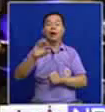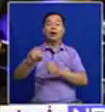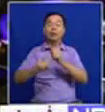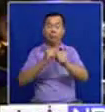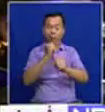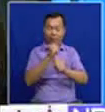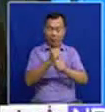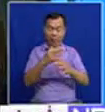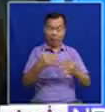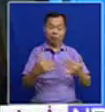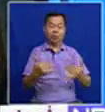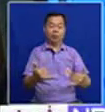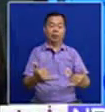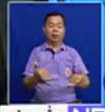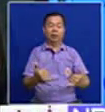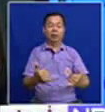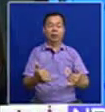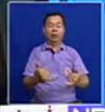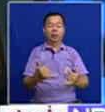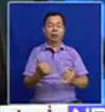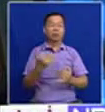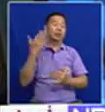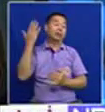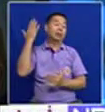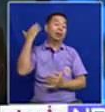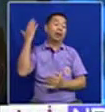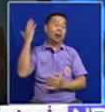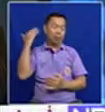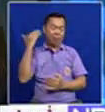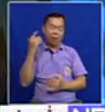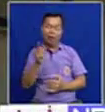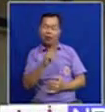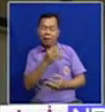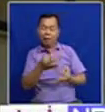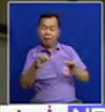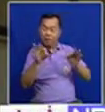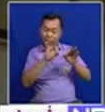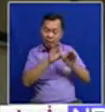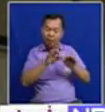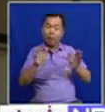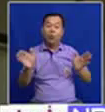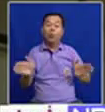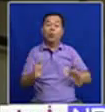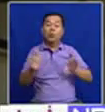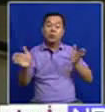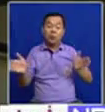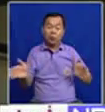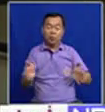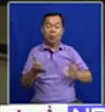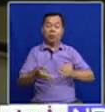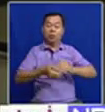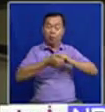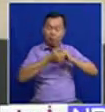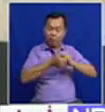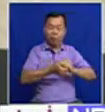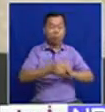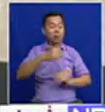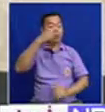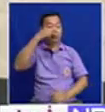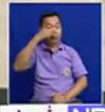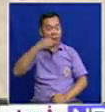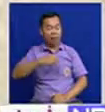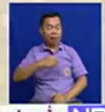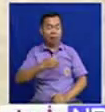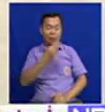ในปีนี้และตลอดระยะเวลาที่ผ่านมาได้ให้ความสำคัญต่อการส่งเสริมและการกระชับความร่วมมือกับไทยโด